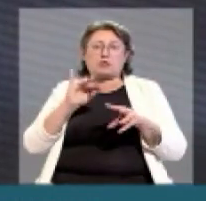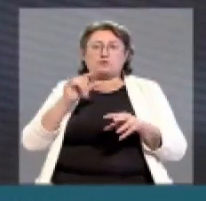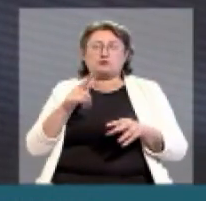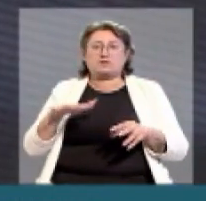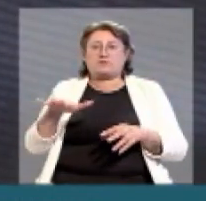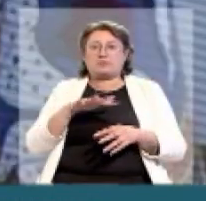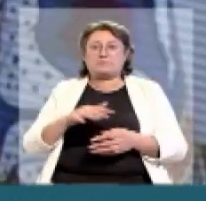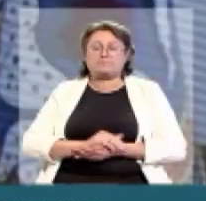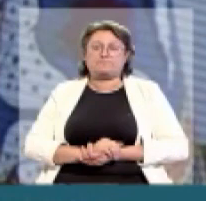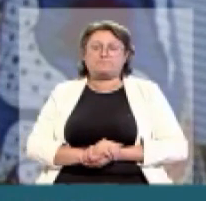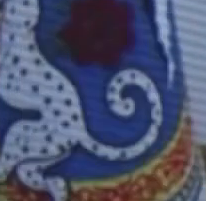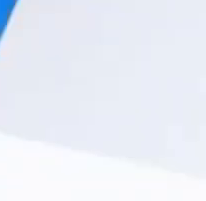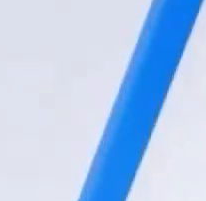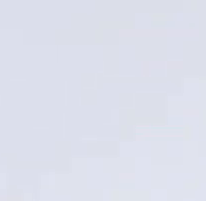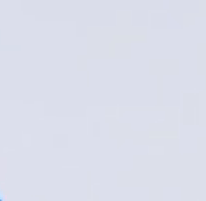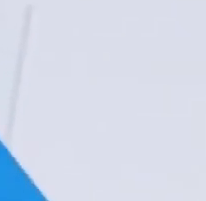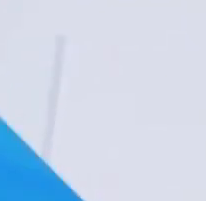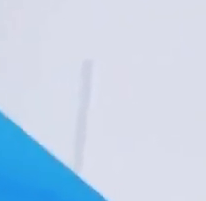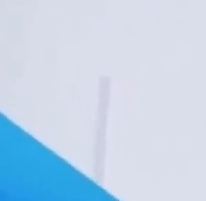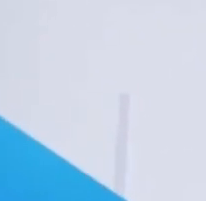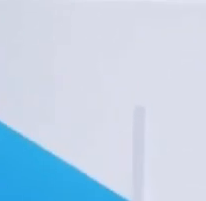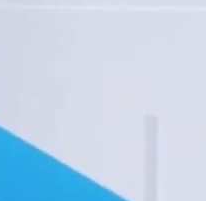Южного мегаполиса.